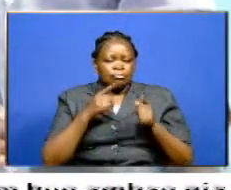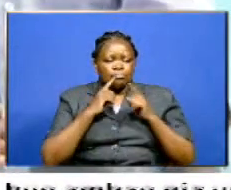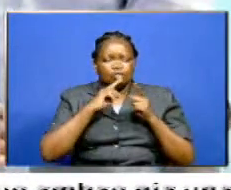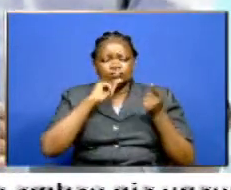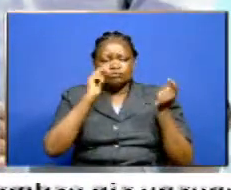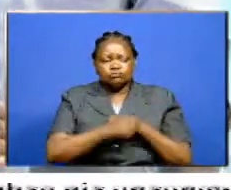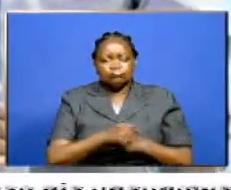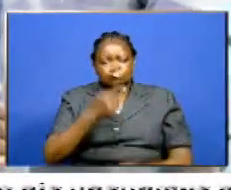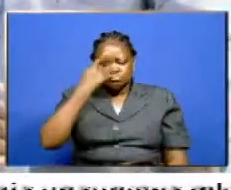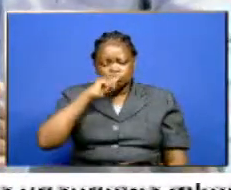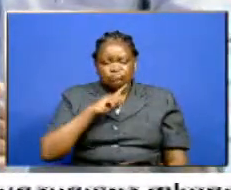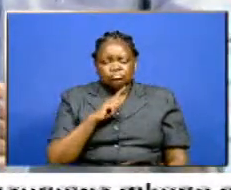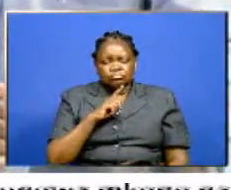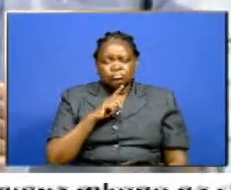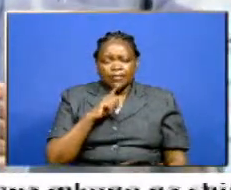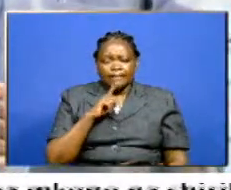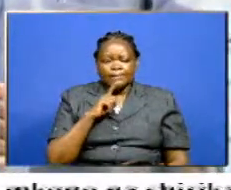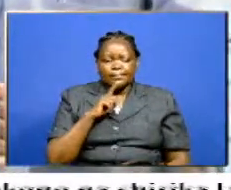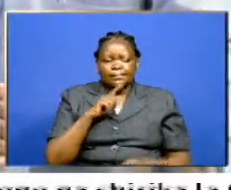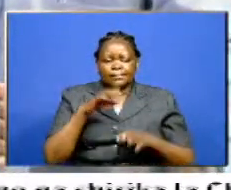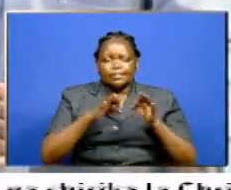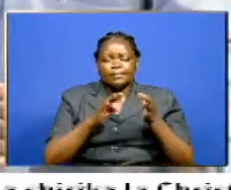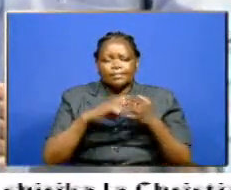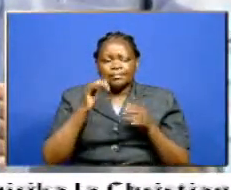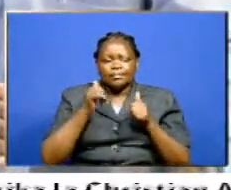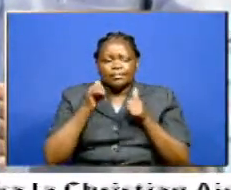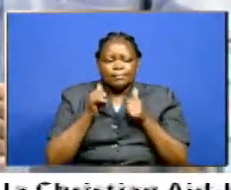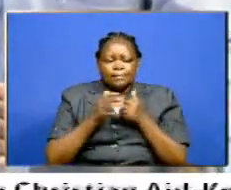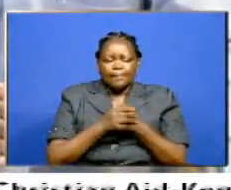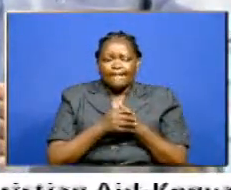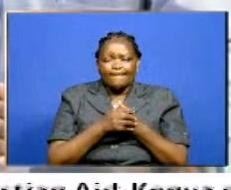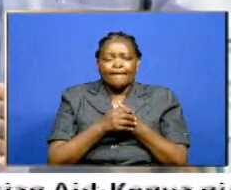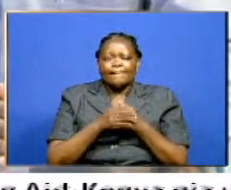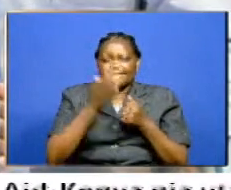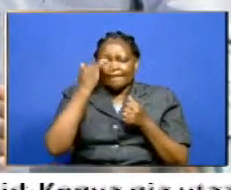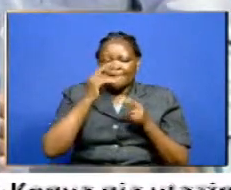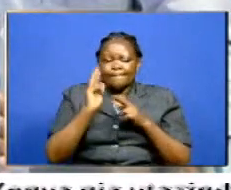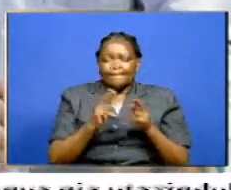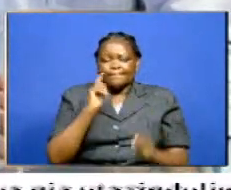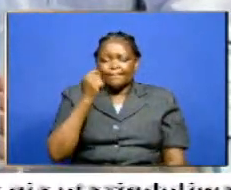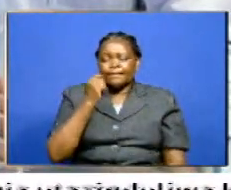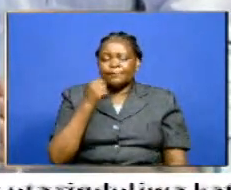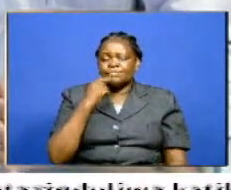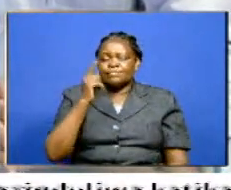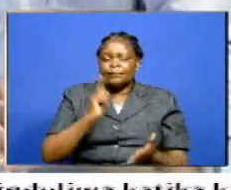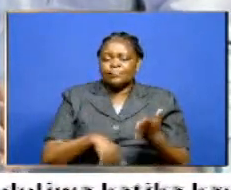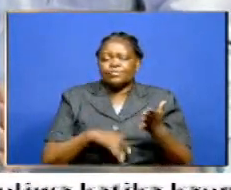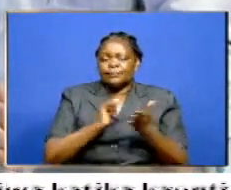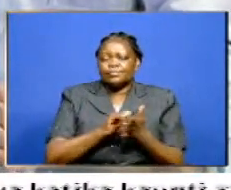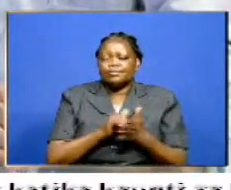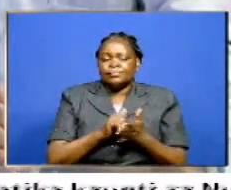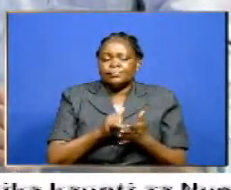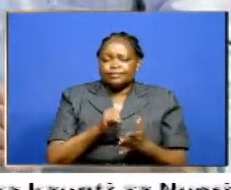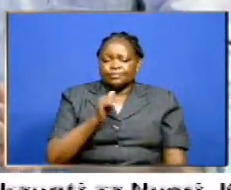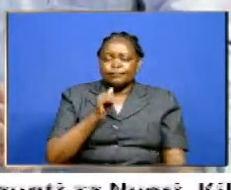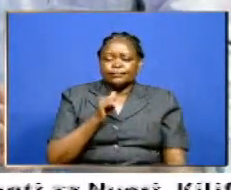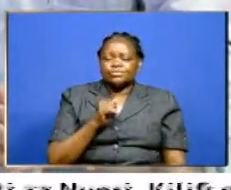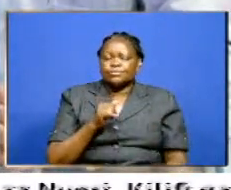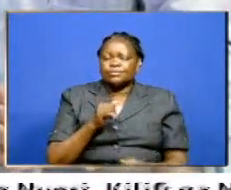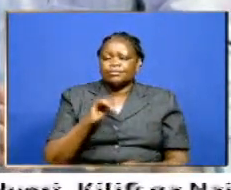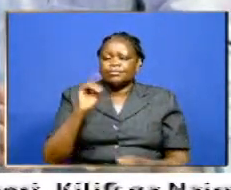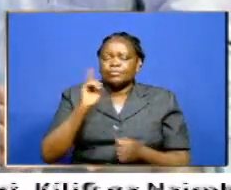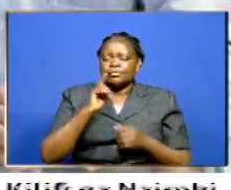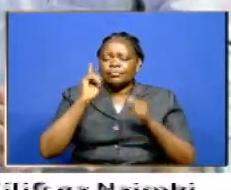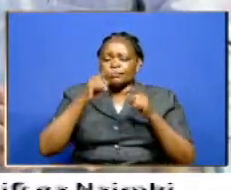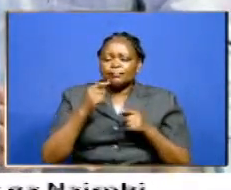sera, labda uchanganue zaidi wajabu, kwa sababu kwa ule Mkenya wa kawaida zako natuambia waziri angalie kubadilishwa kwa sera, sera zipi zile